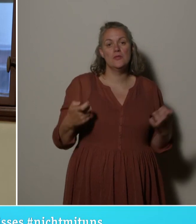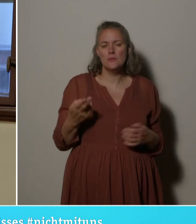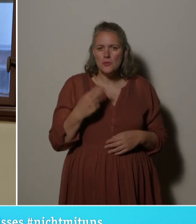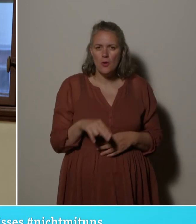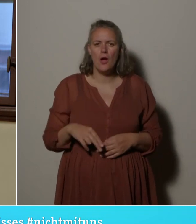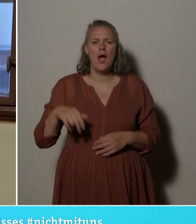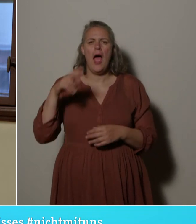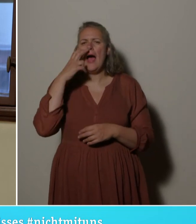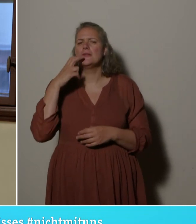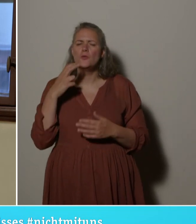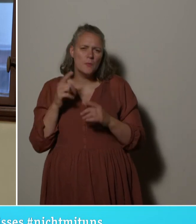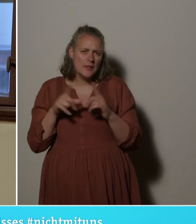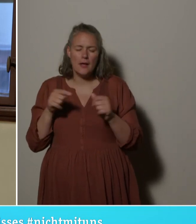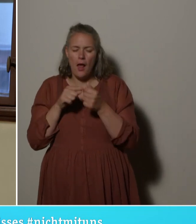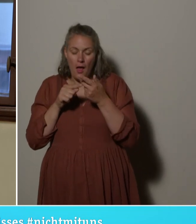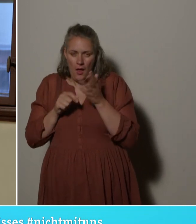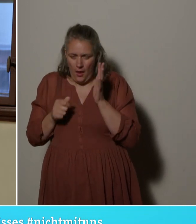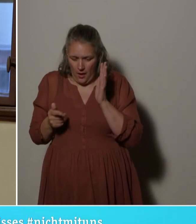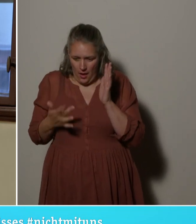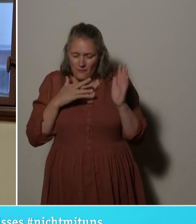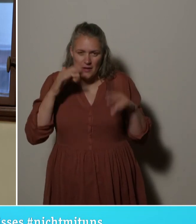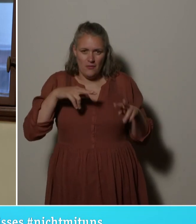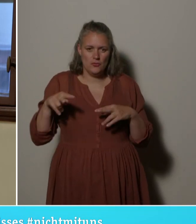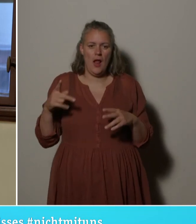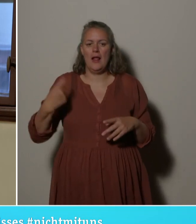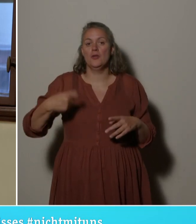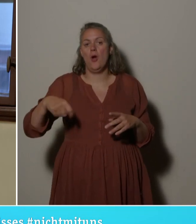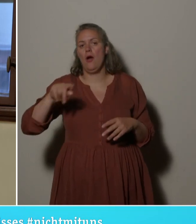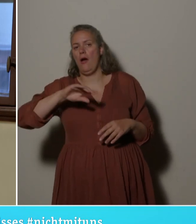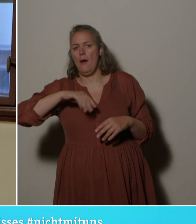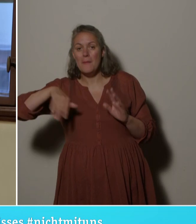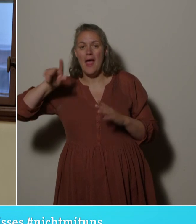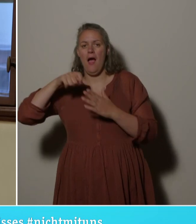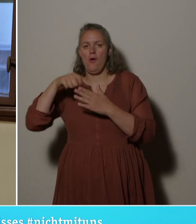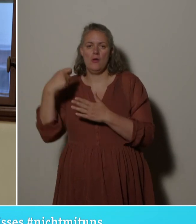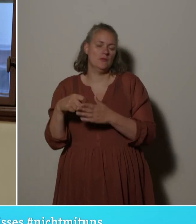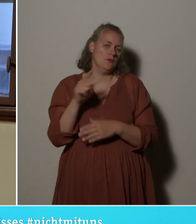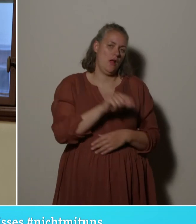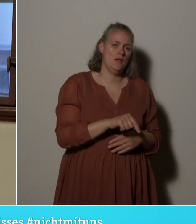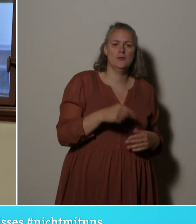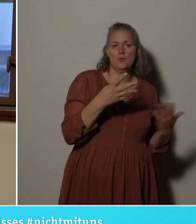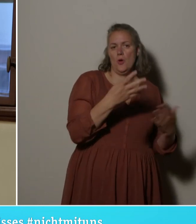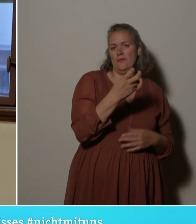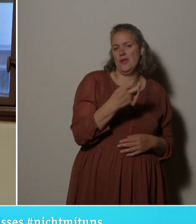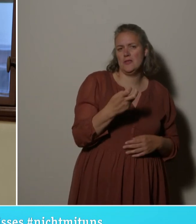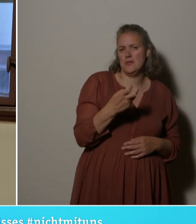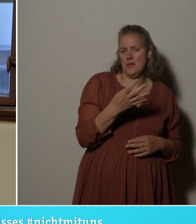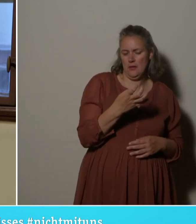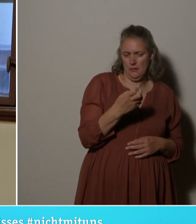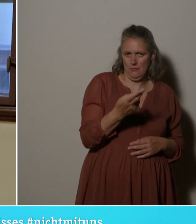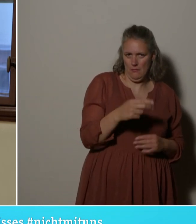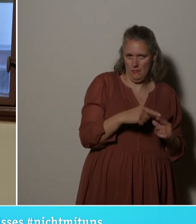haben das Azubi-Ticket und. Ist alles teurer als das 49-Euro-Ticket. Warum sollten die Leute denn